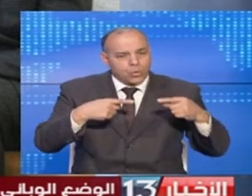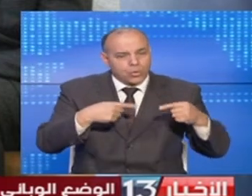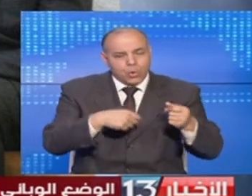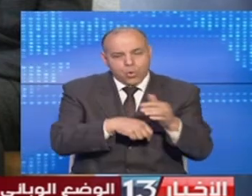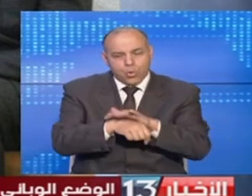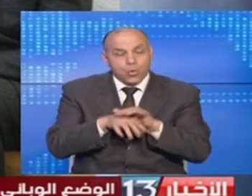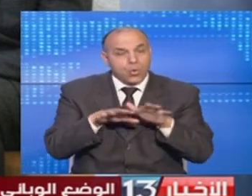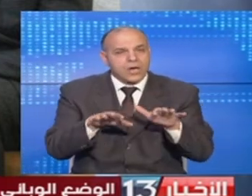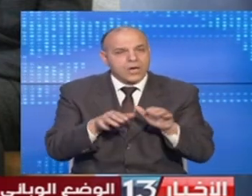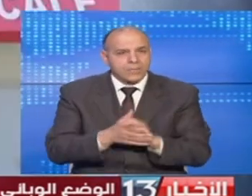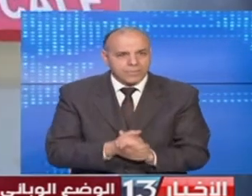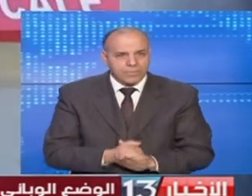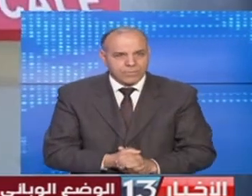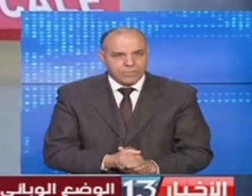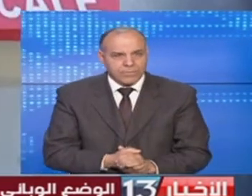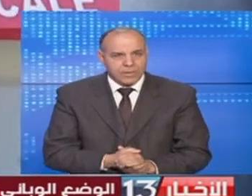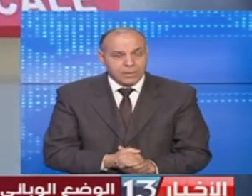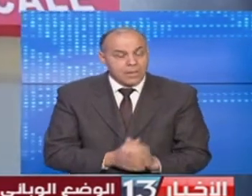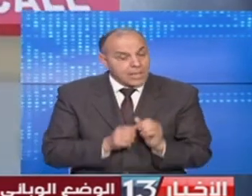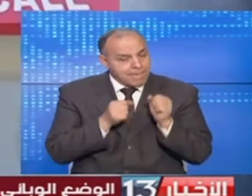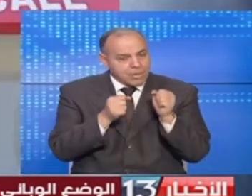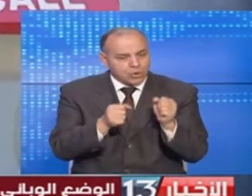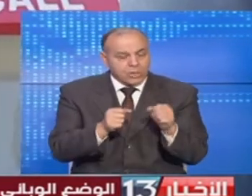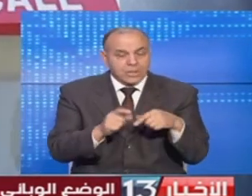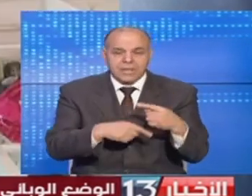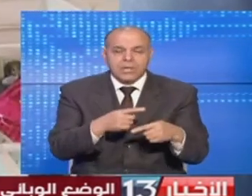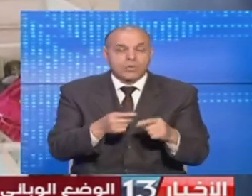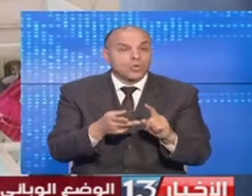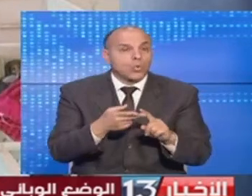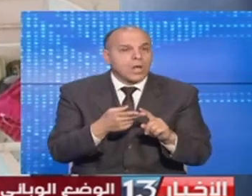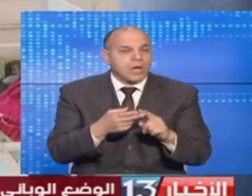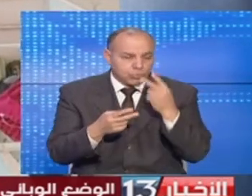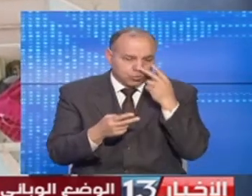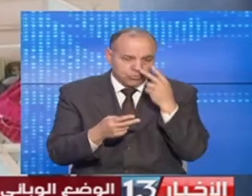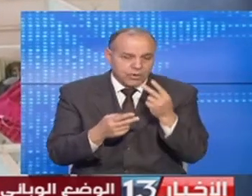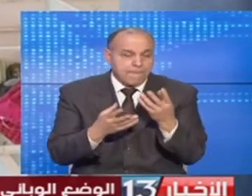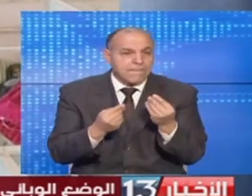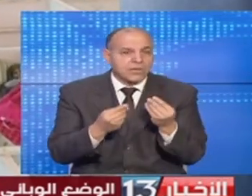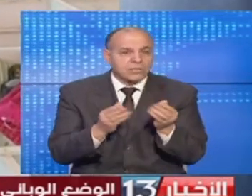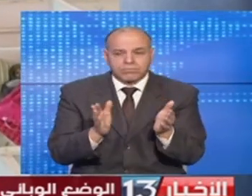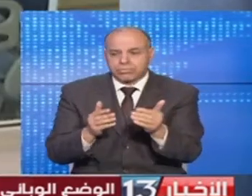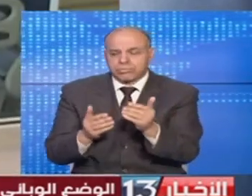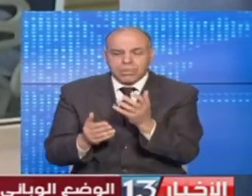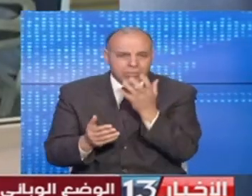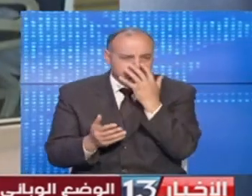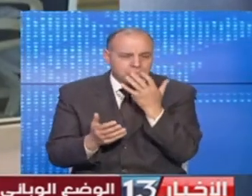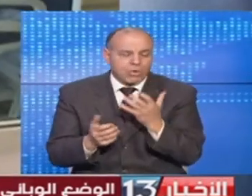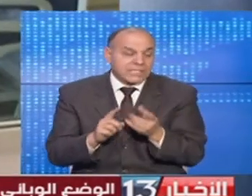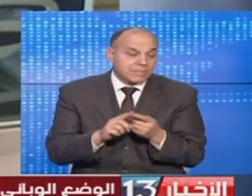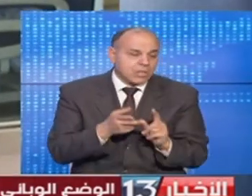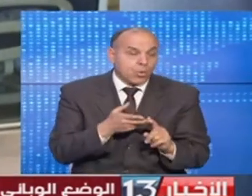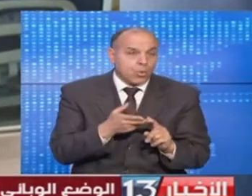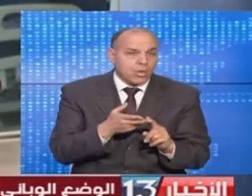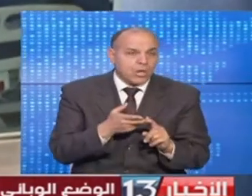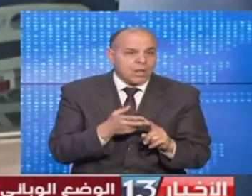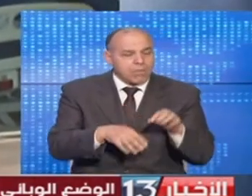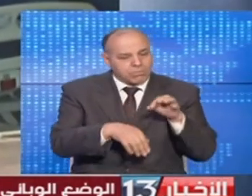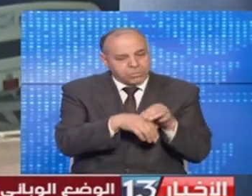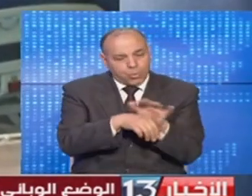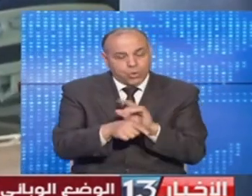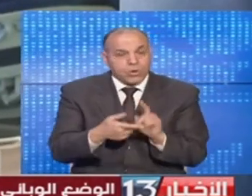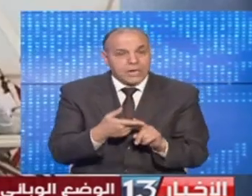جائحه كورونا مجهودات تتواصل في وقت تشهد فيه اقسام الانعاش المخصصه ل مصابي